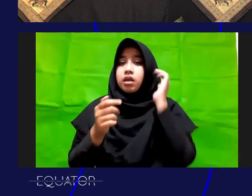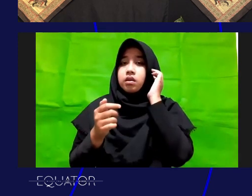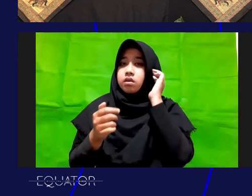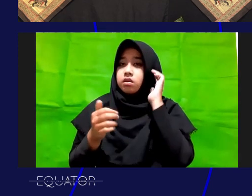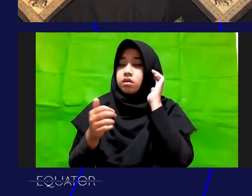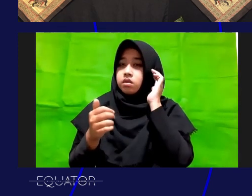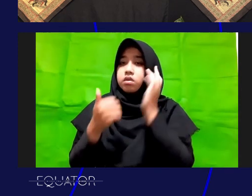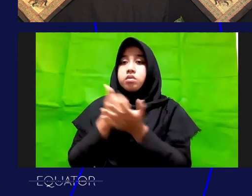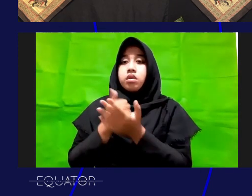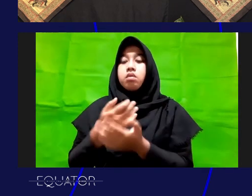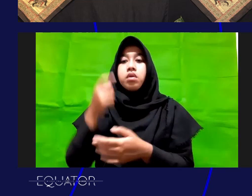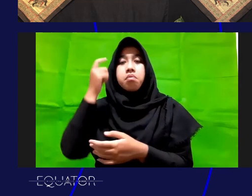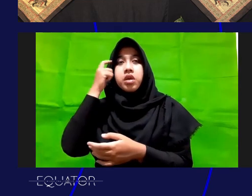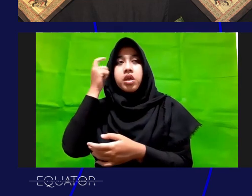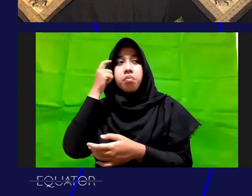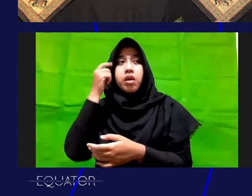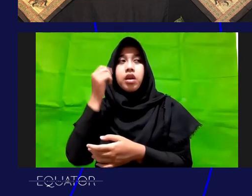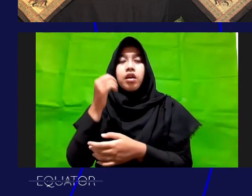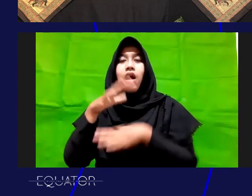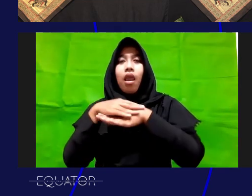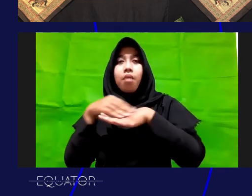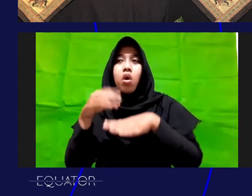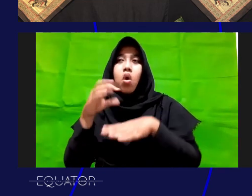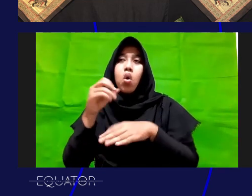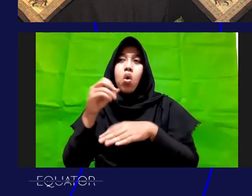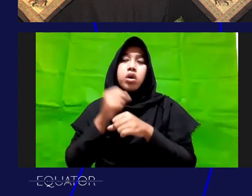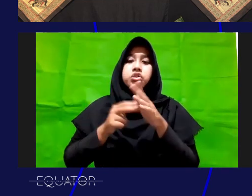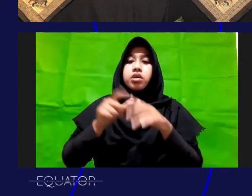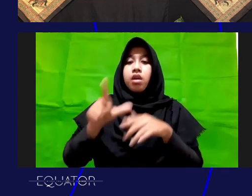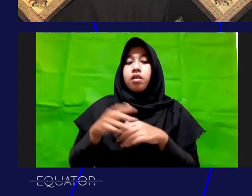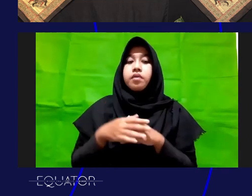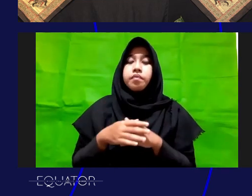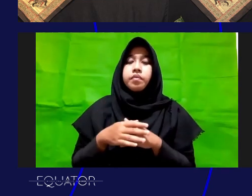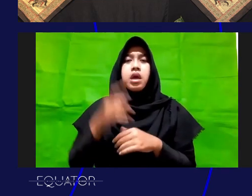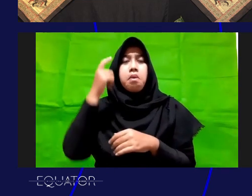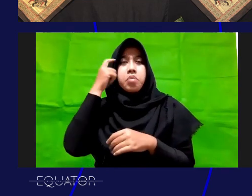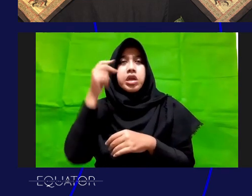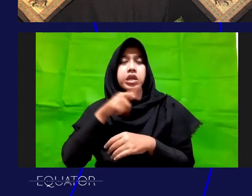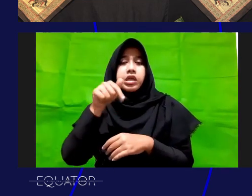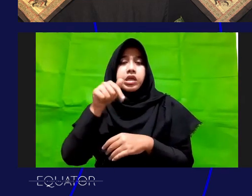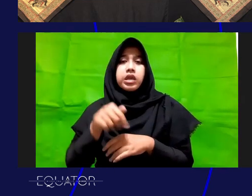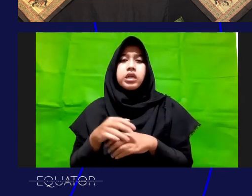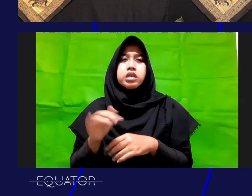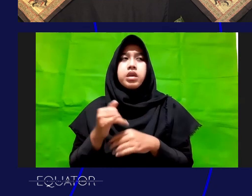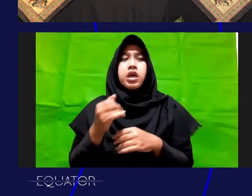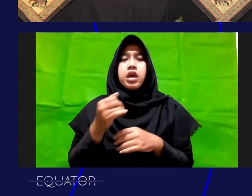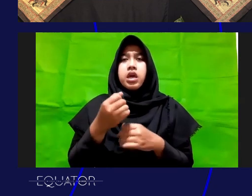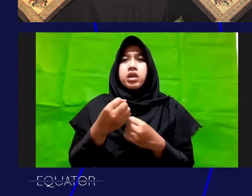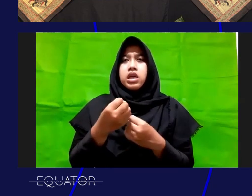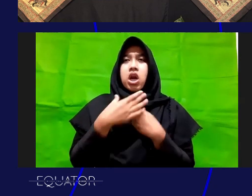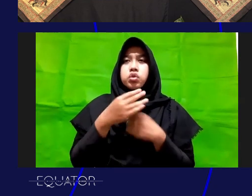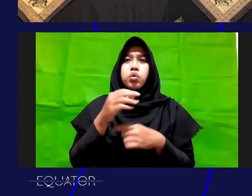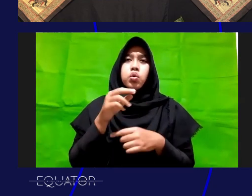gitu. Lebih parah lagi, pikiran kita jadi kena racun Western gitu kan, politically